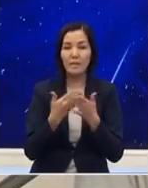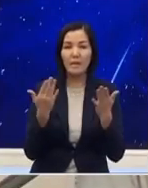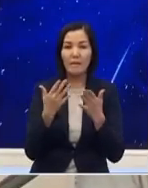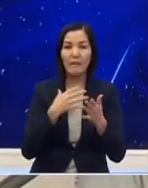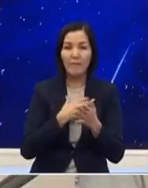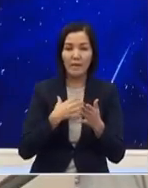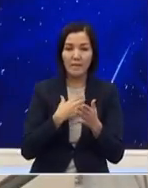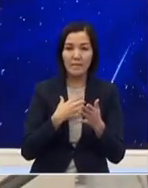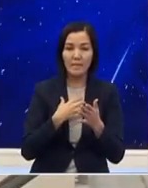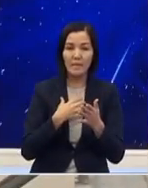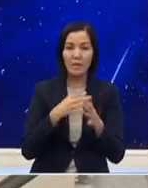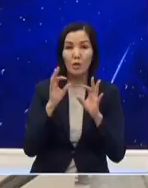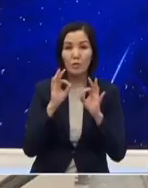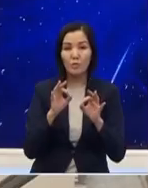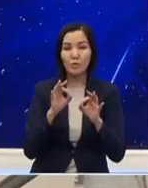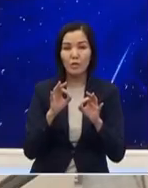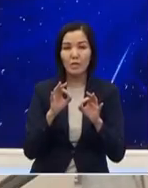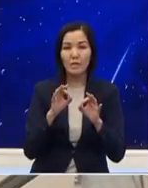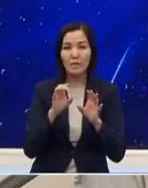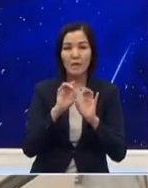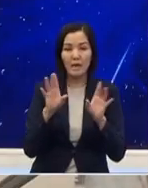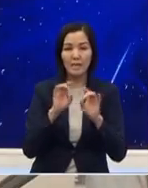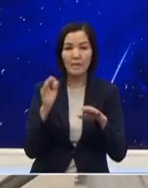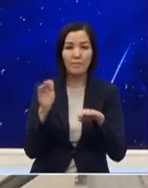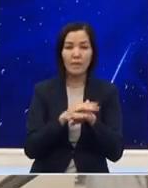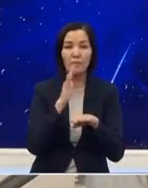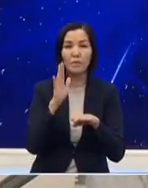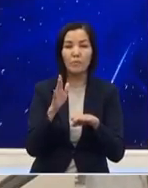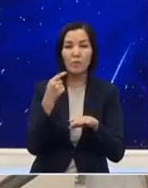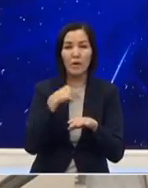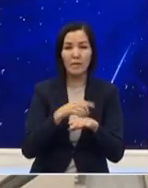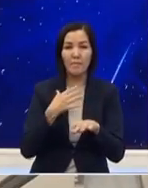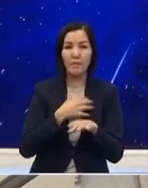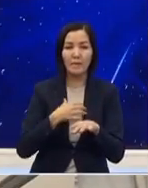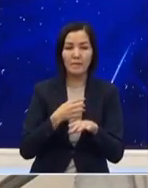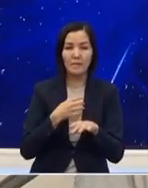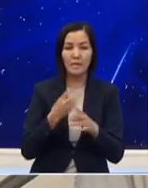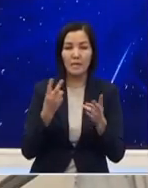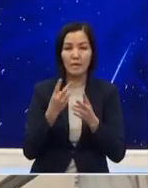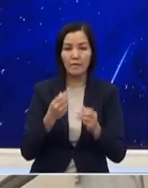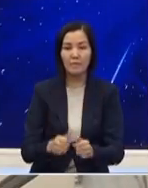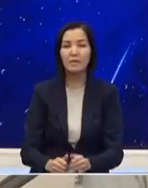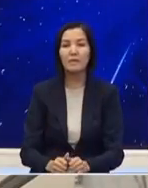қаншалықты жақсы, қаншалықты дұрыс екенін көрсетеді. Жалпы мейірімді болу адамның маңызды қасиеттерінің бірі.